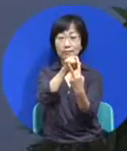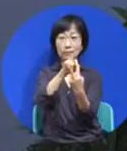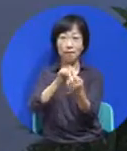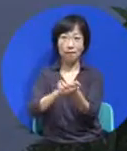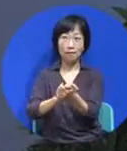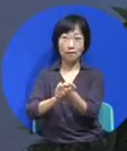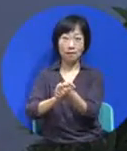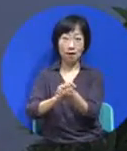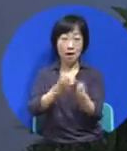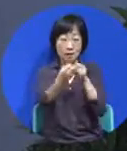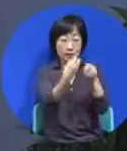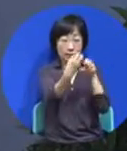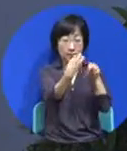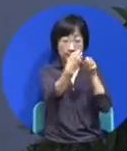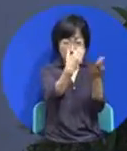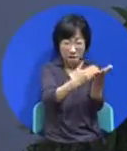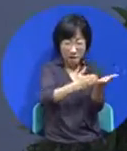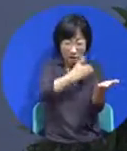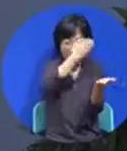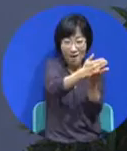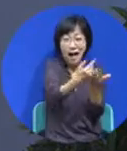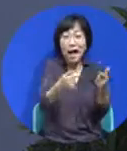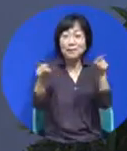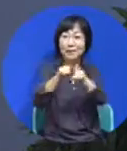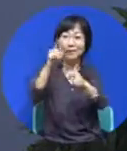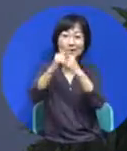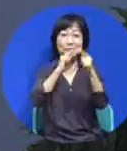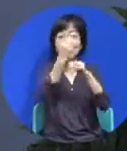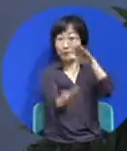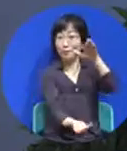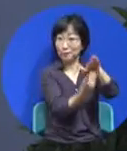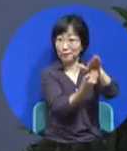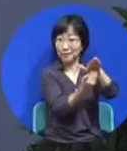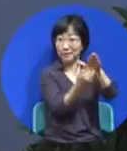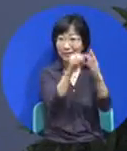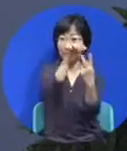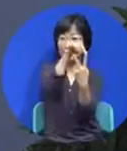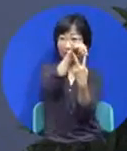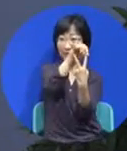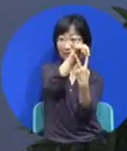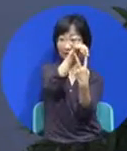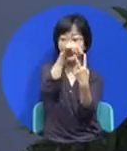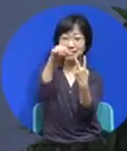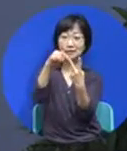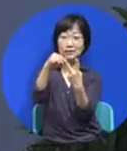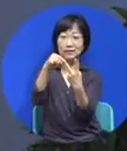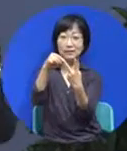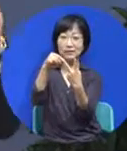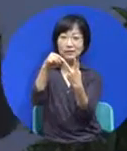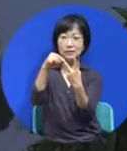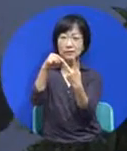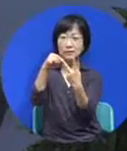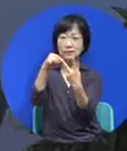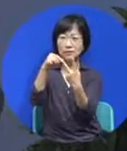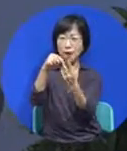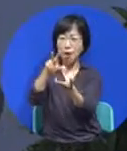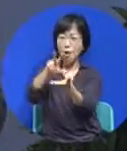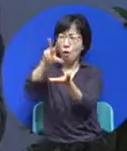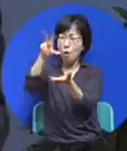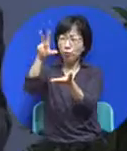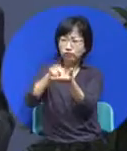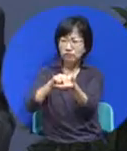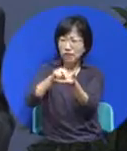된 겁니다. As answers are coming down upon you, the word is fulfilled. 또 한 가지 방법은 뭡니까? But what's the other method? 문제가 막 오는 것